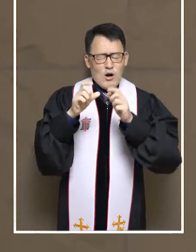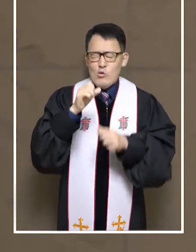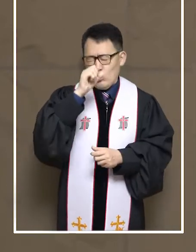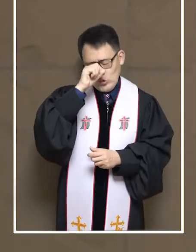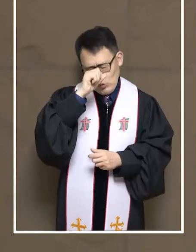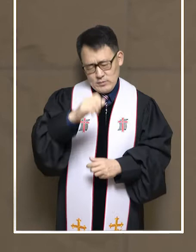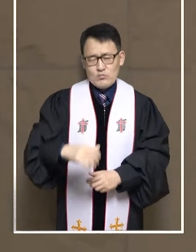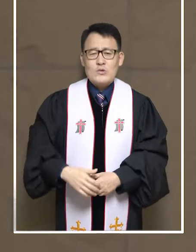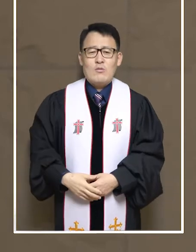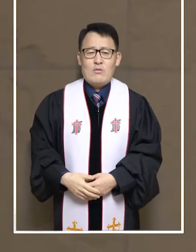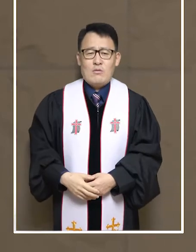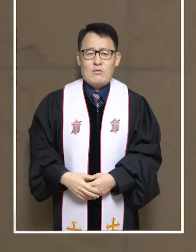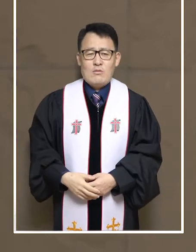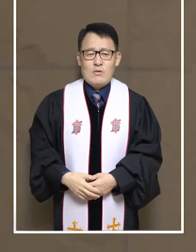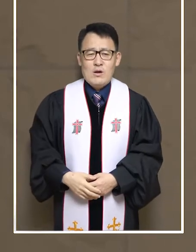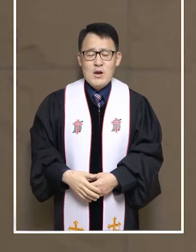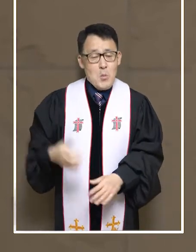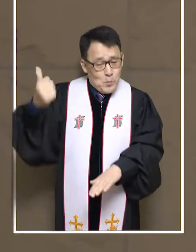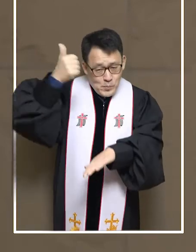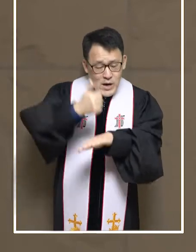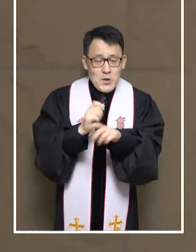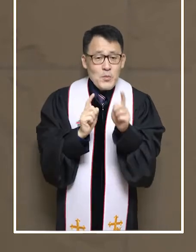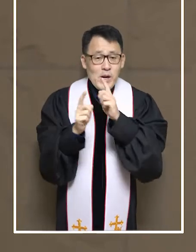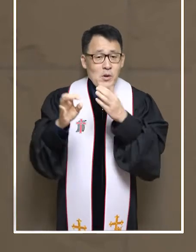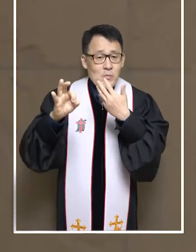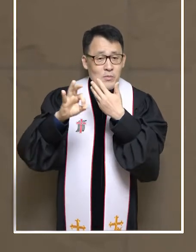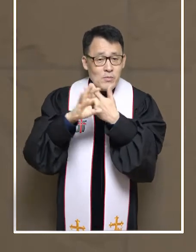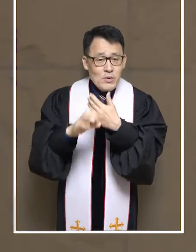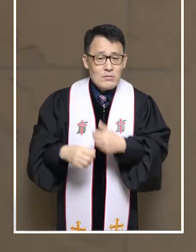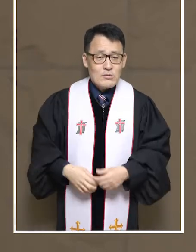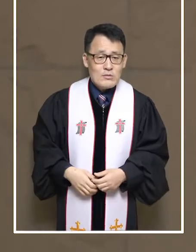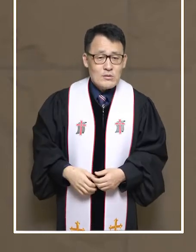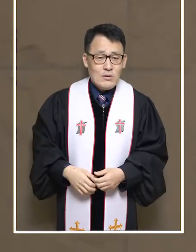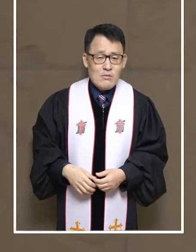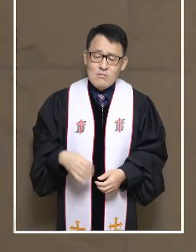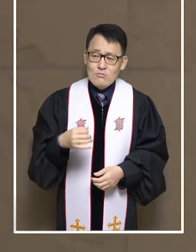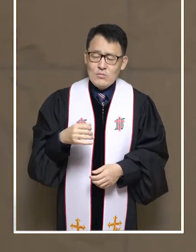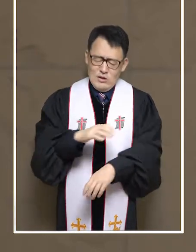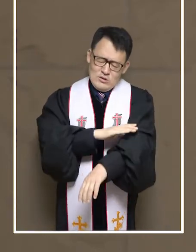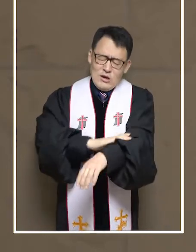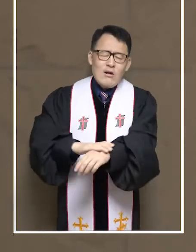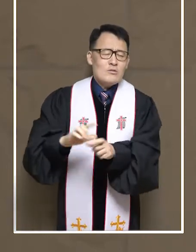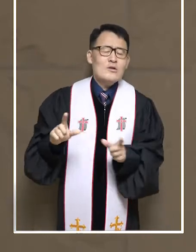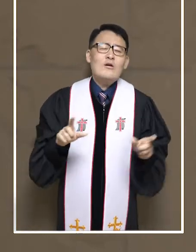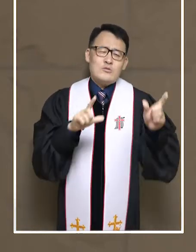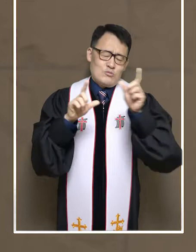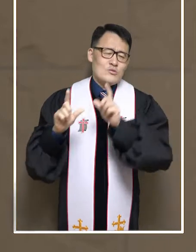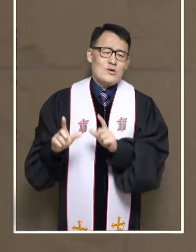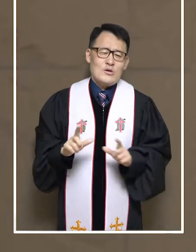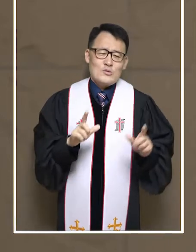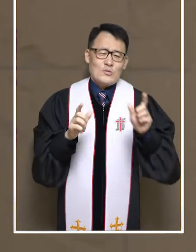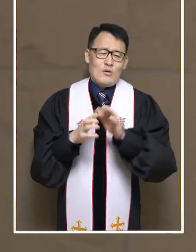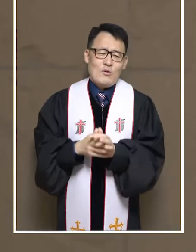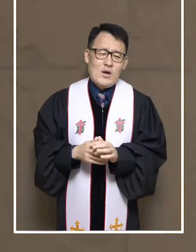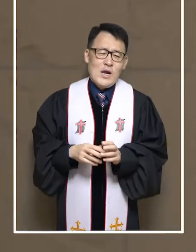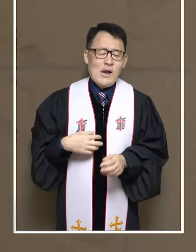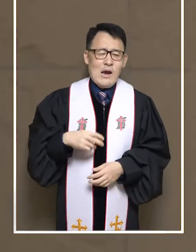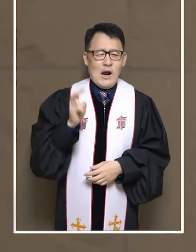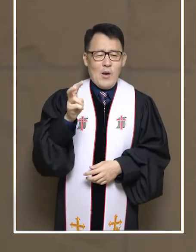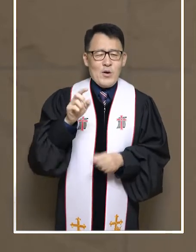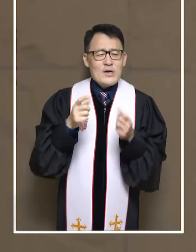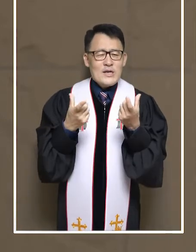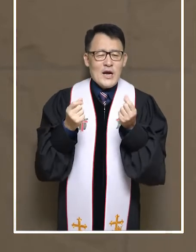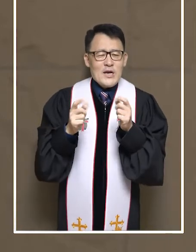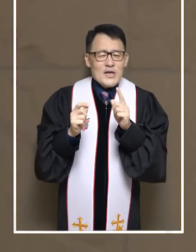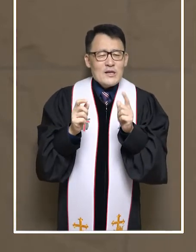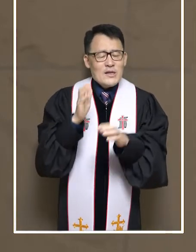집이 살만했어요. 저 결론적으로 말하면 괜찮게 잘 살았답니다.